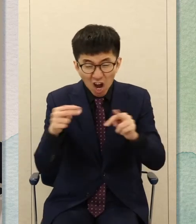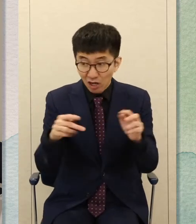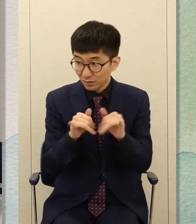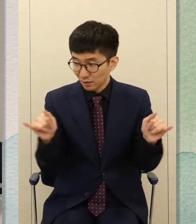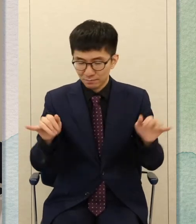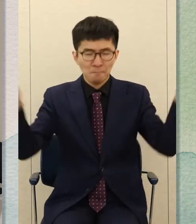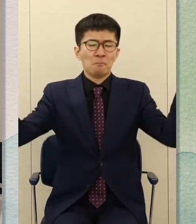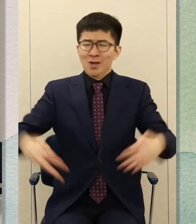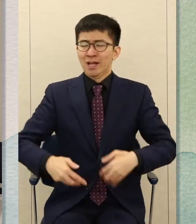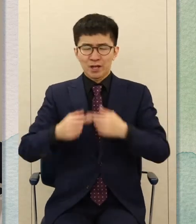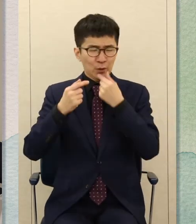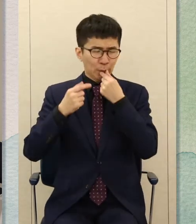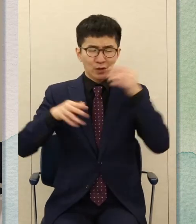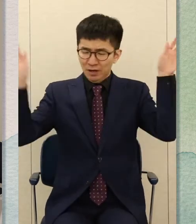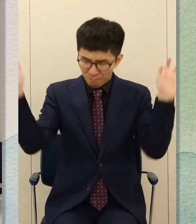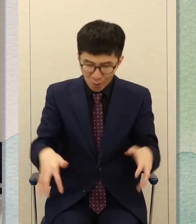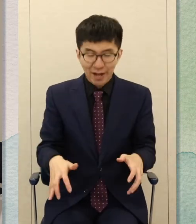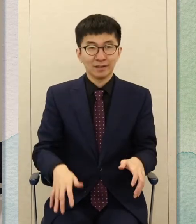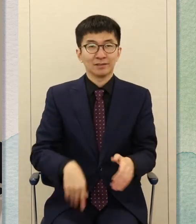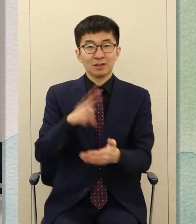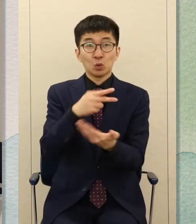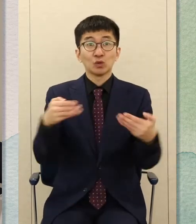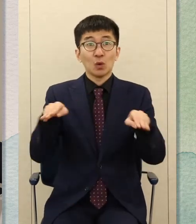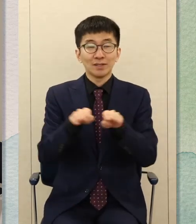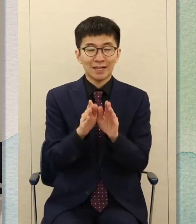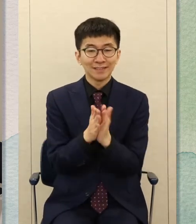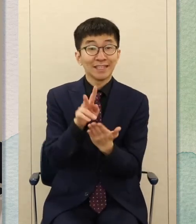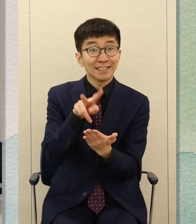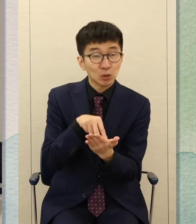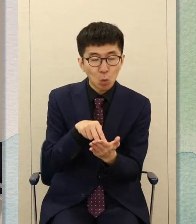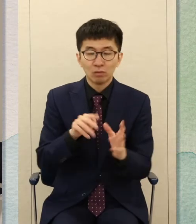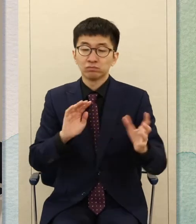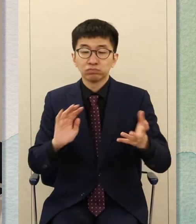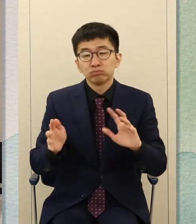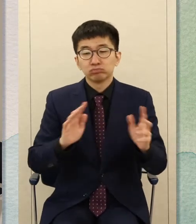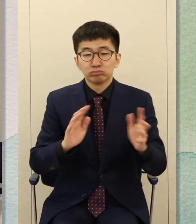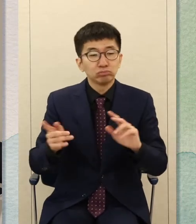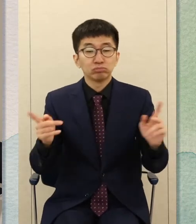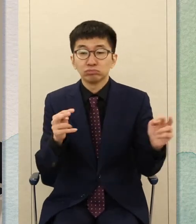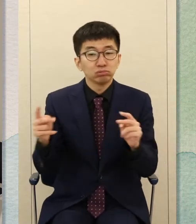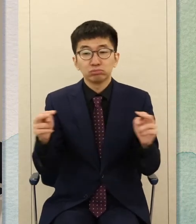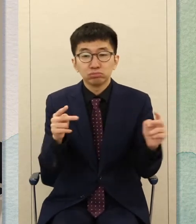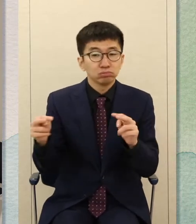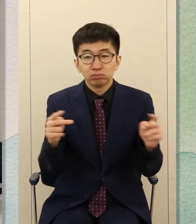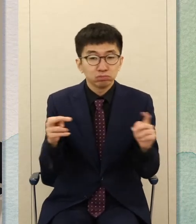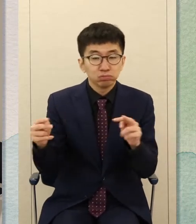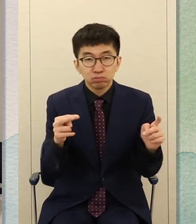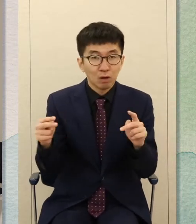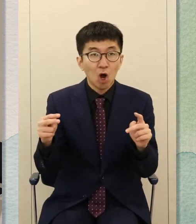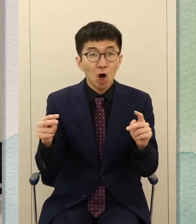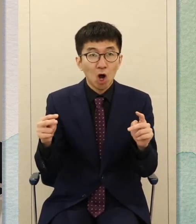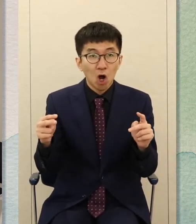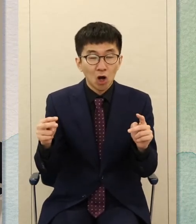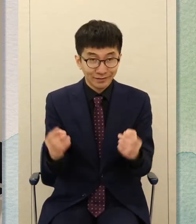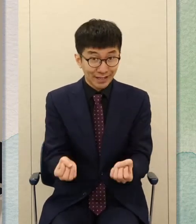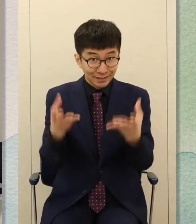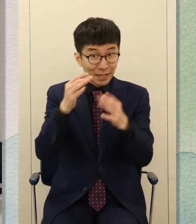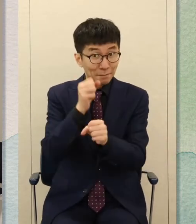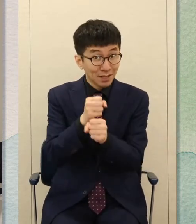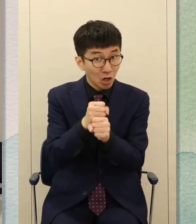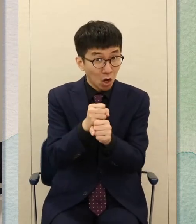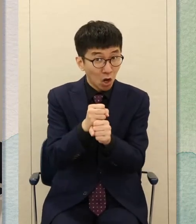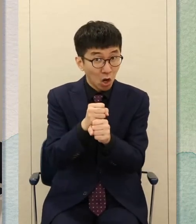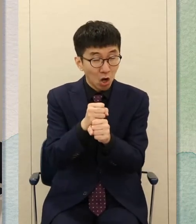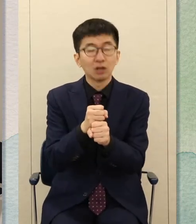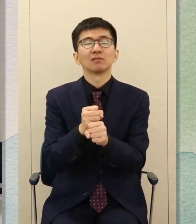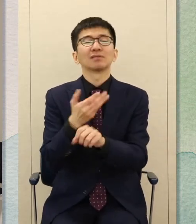모아요. 불러가지고 도서관에서 같이 책 읽고 토론하는 그냥 시민, 예, 이게 시민 대회 같은 것들도, 예, 저런